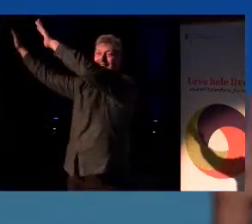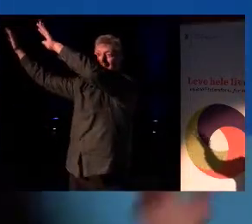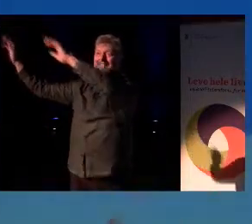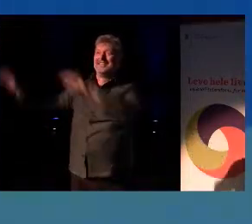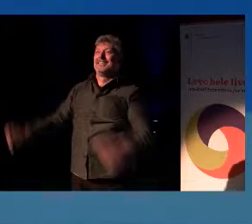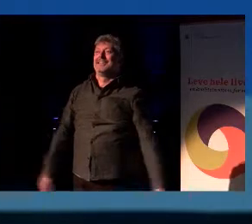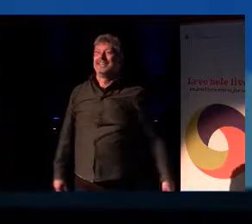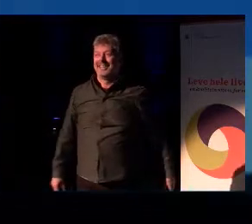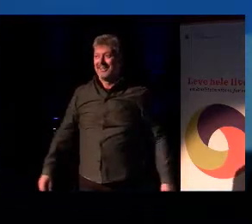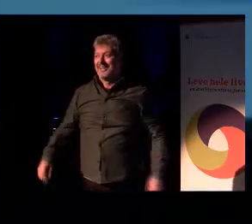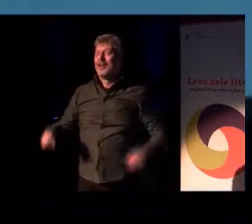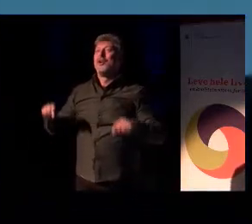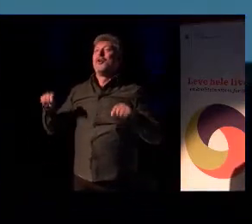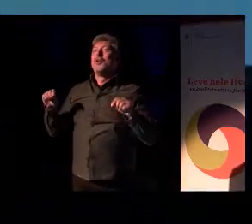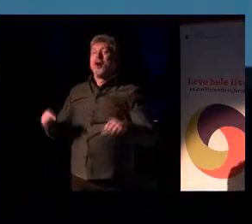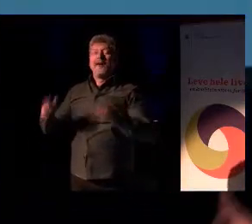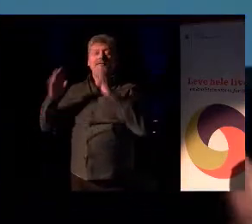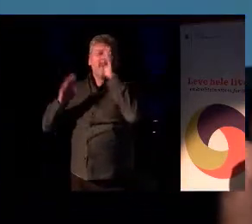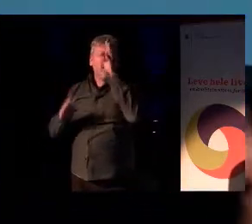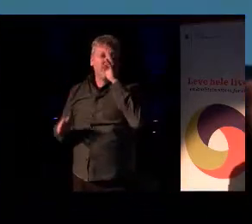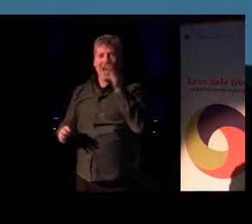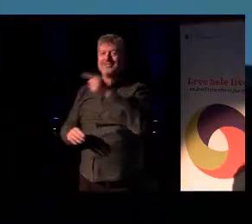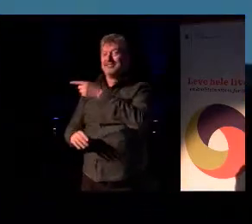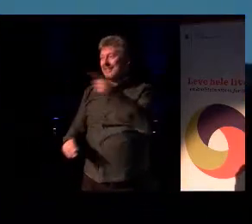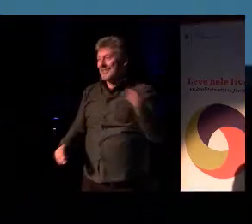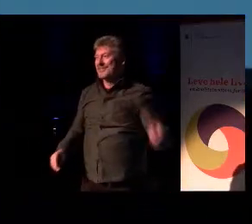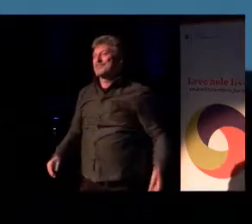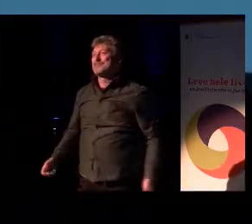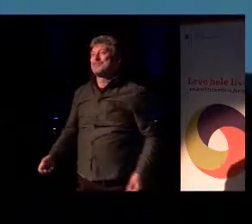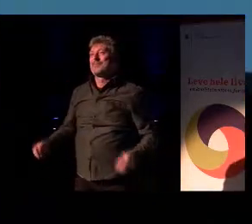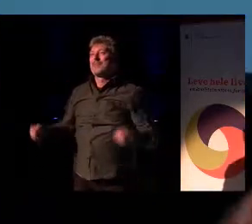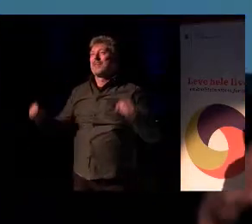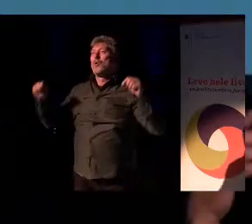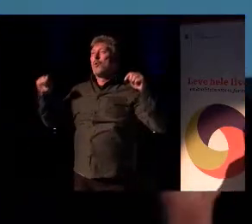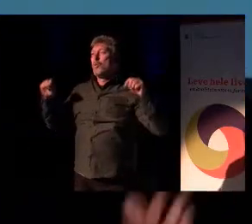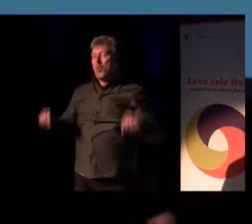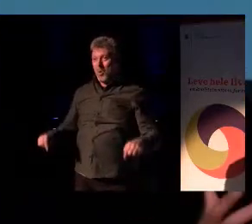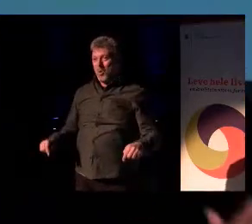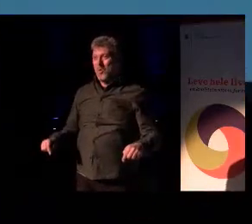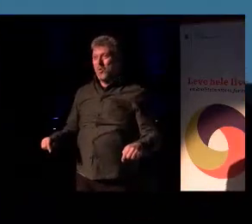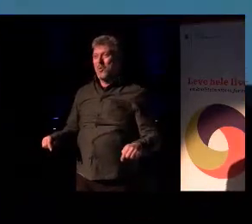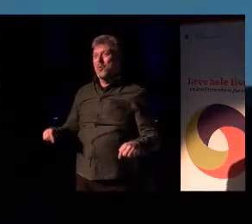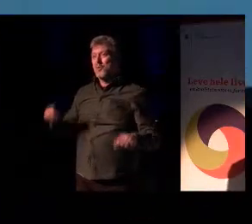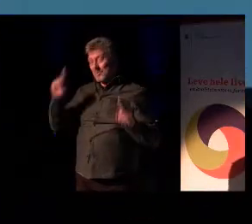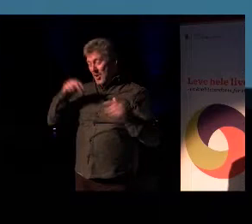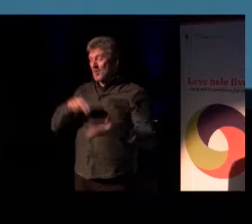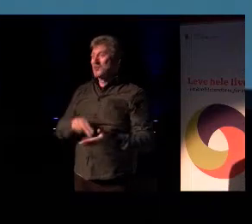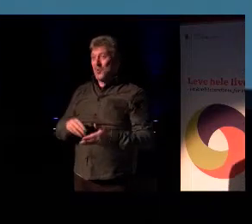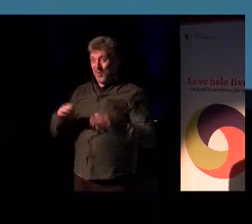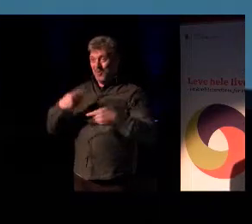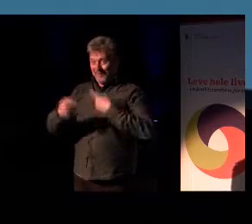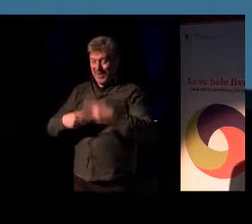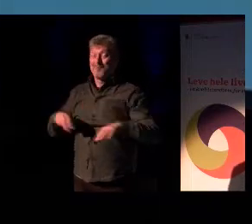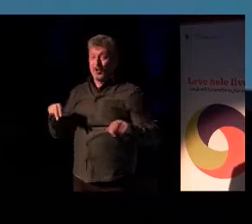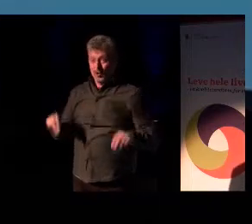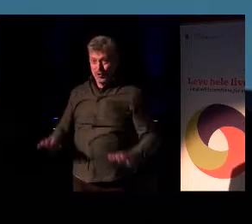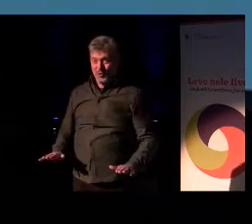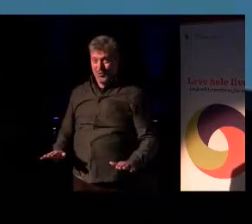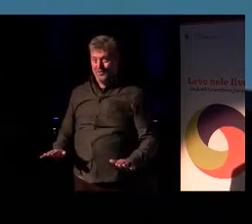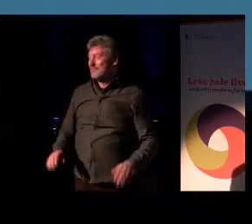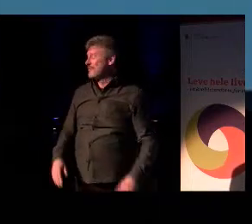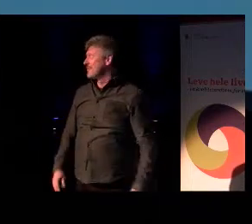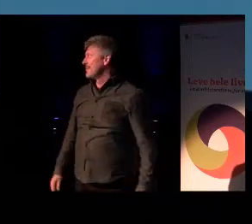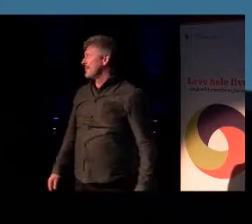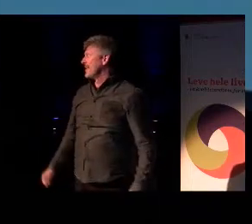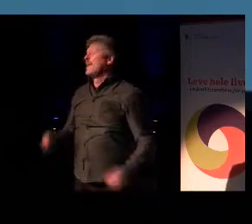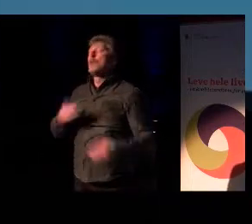Ja! Strålende. Og det som står, det som kan stå, blir gjerne stående nå. Jeg prater